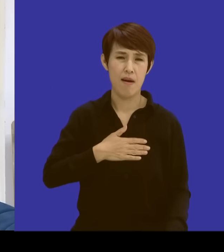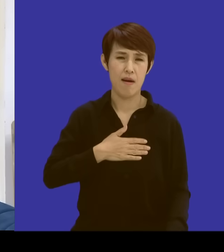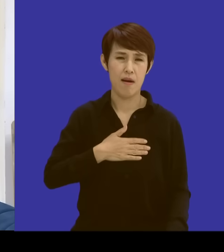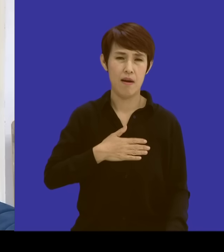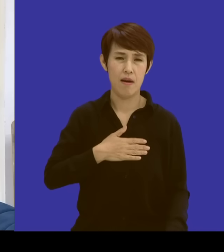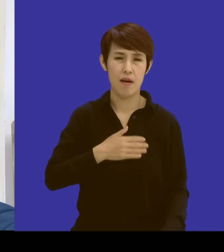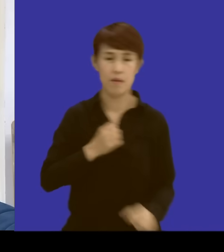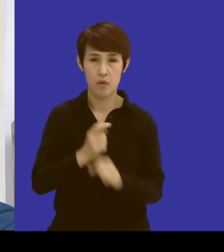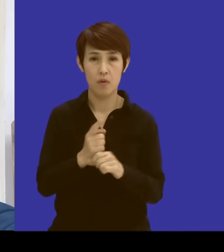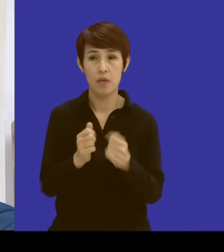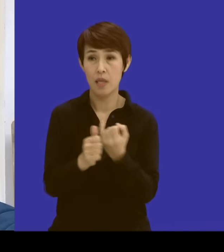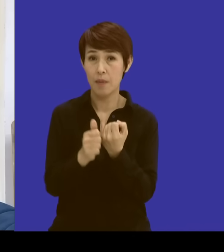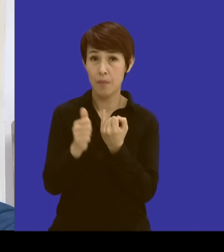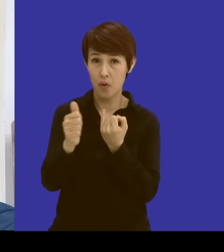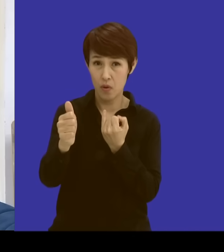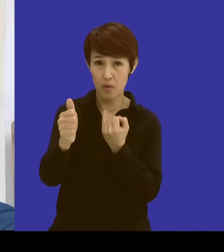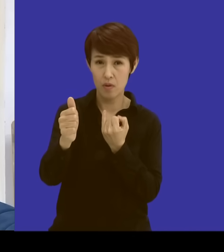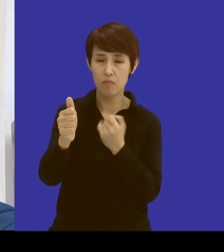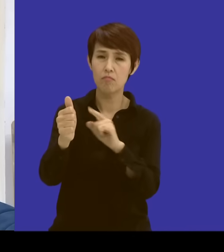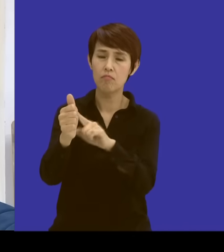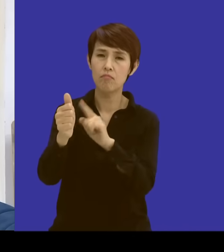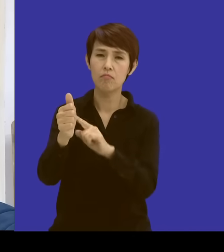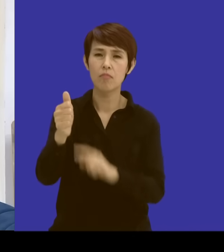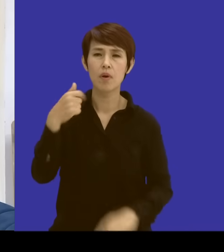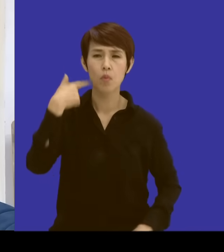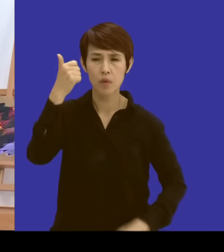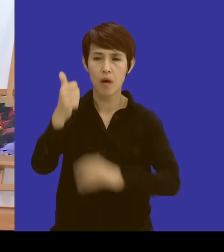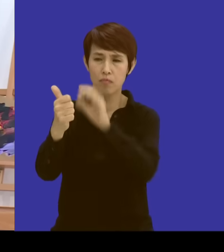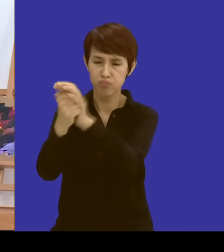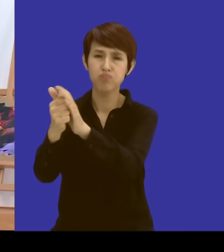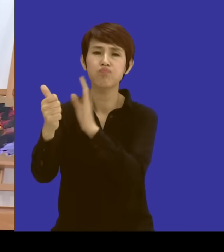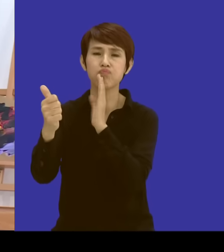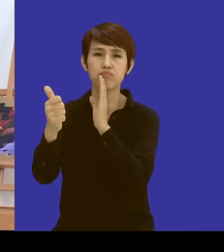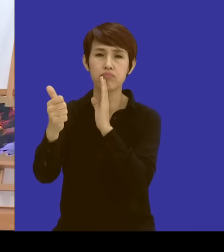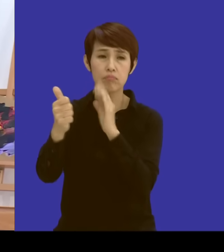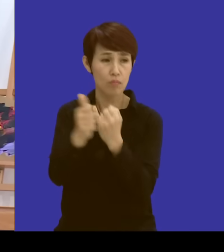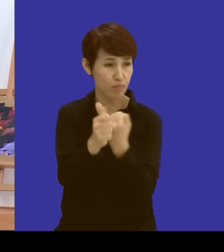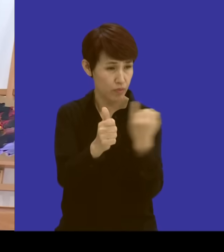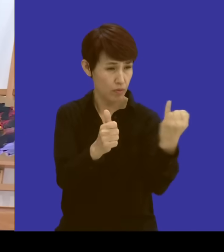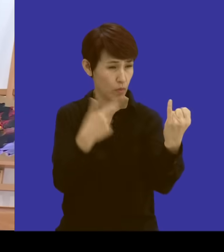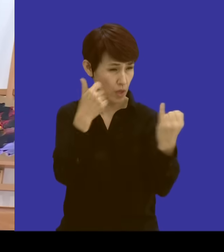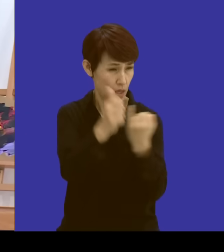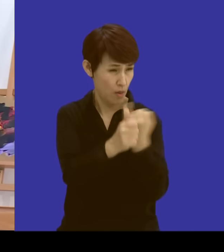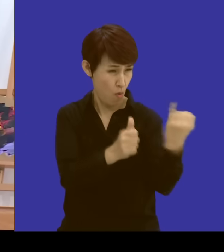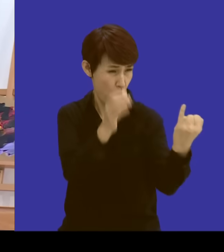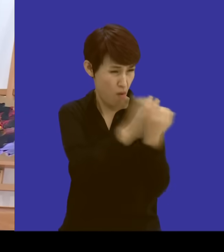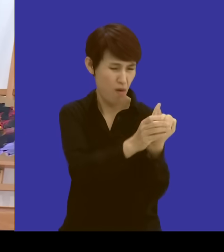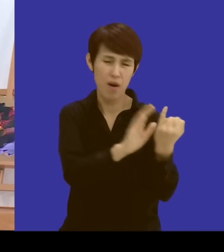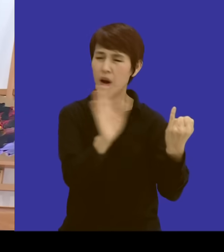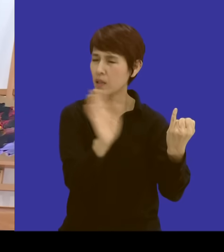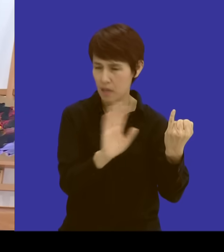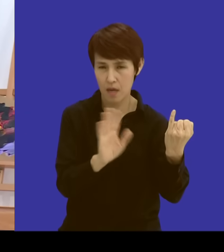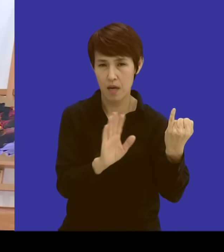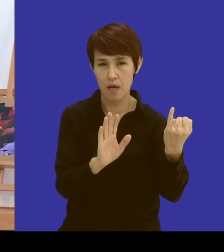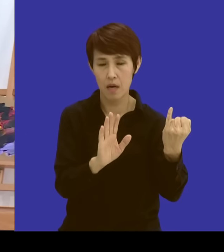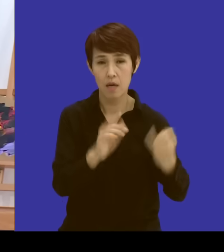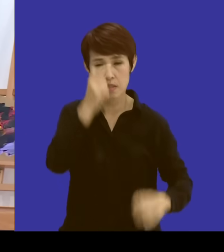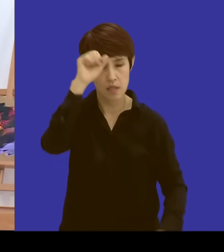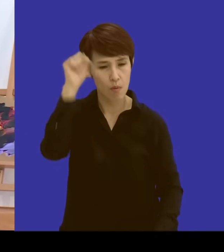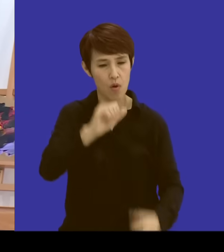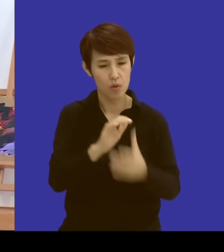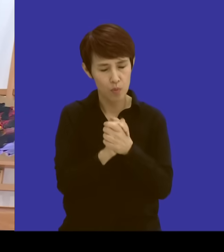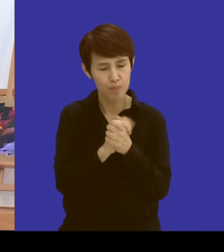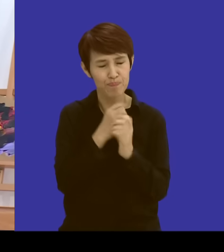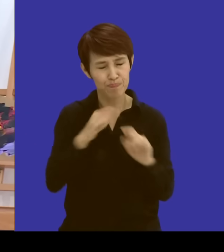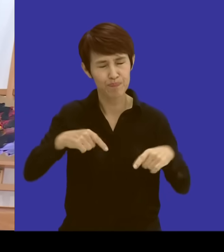남편은 본인이 목회의 부름을 받았지 그 아내까지는 아니다. 그래서 제가 새벽기도 가려고